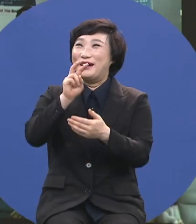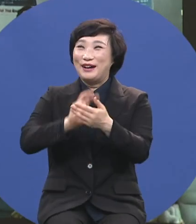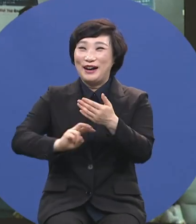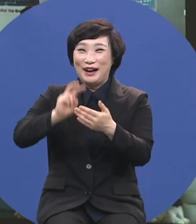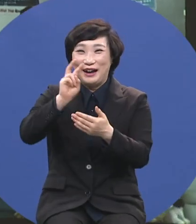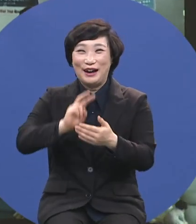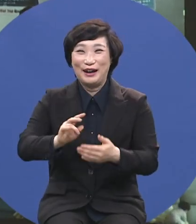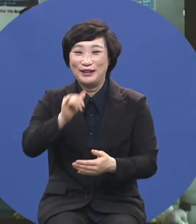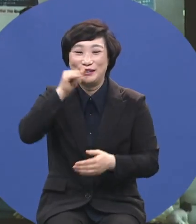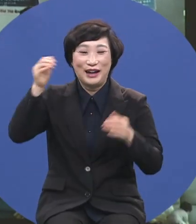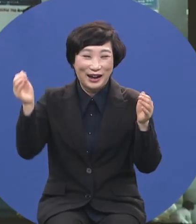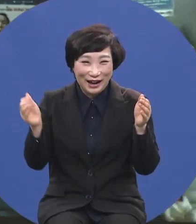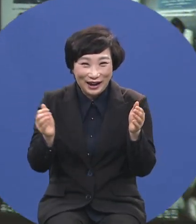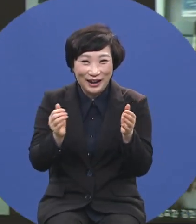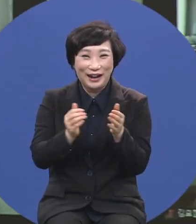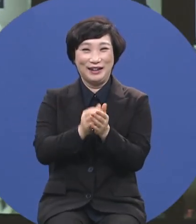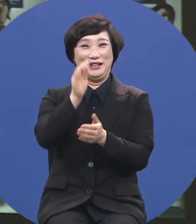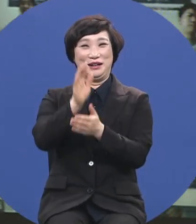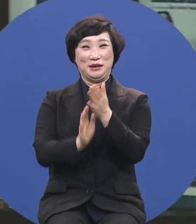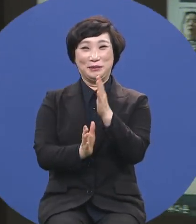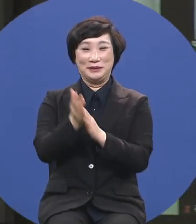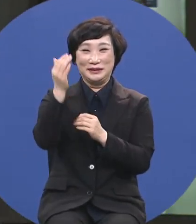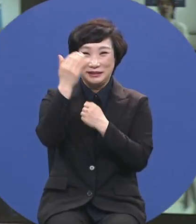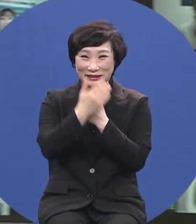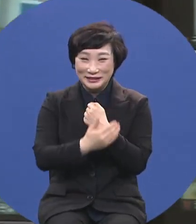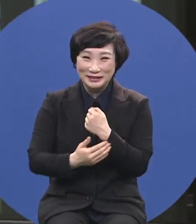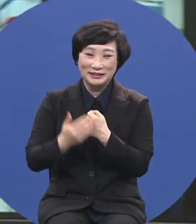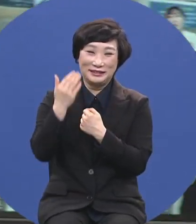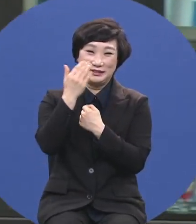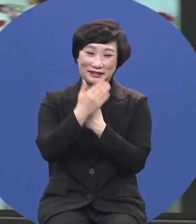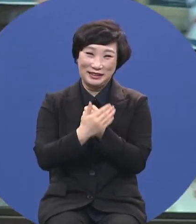한량 없는